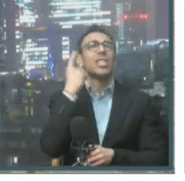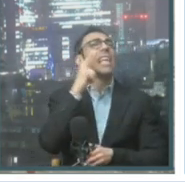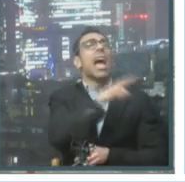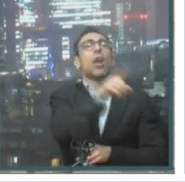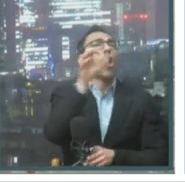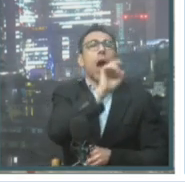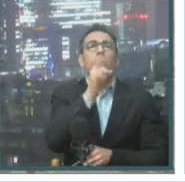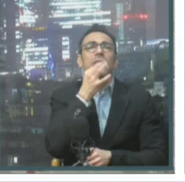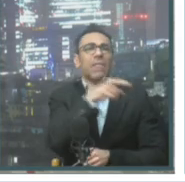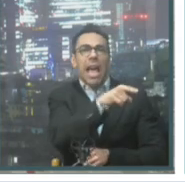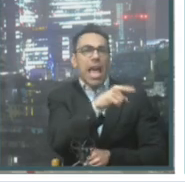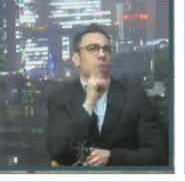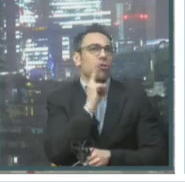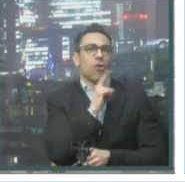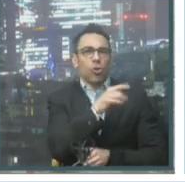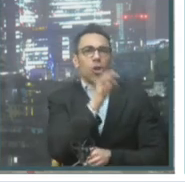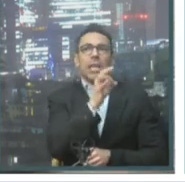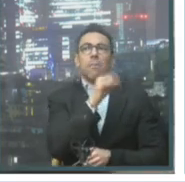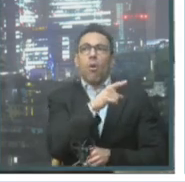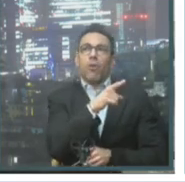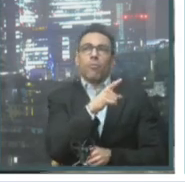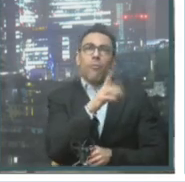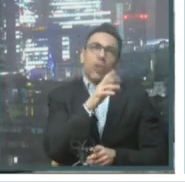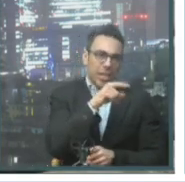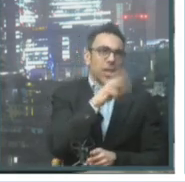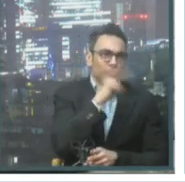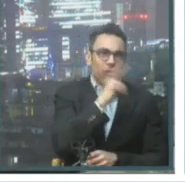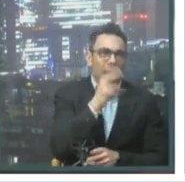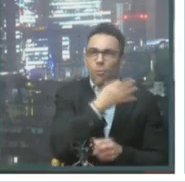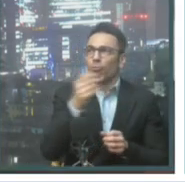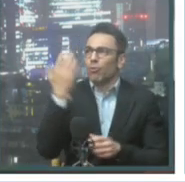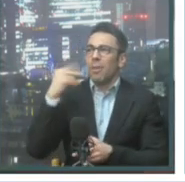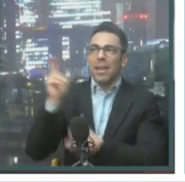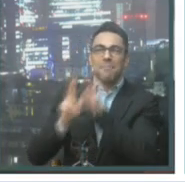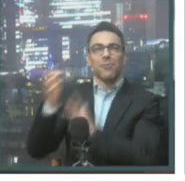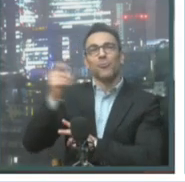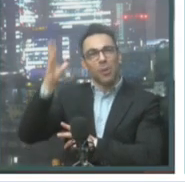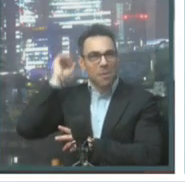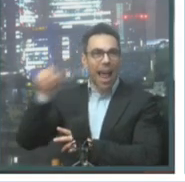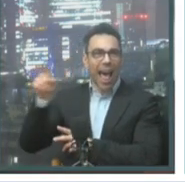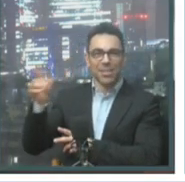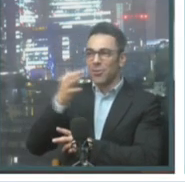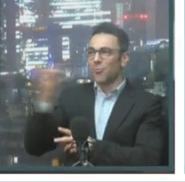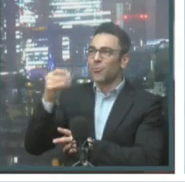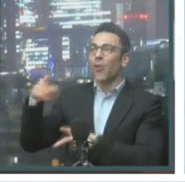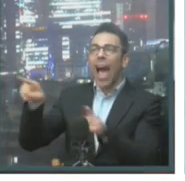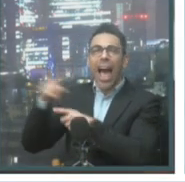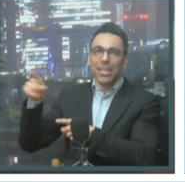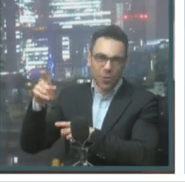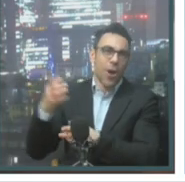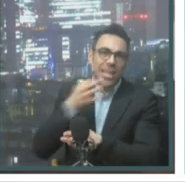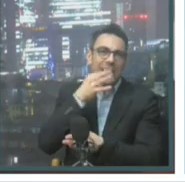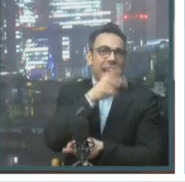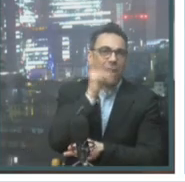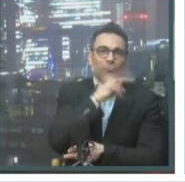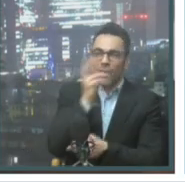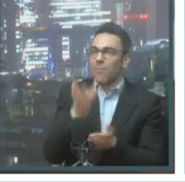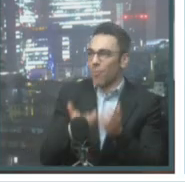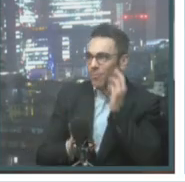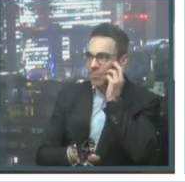nello 6 fondo ai 66 fosse se ce l'avete insieme giustamente la canzone di basescu lo sport